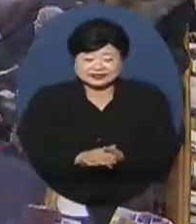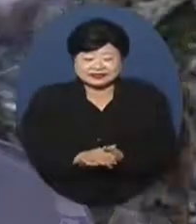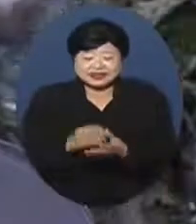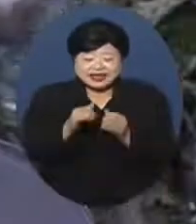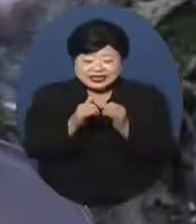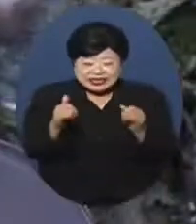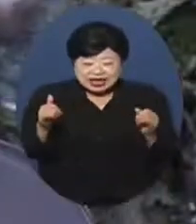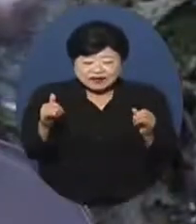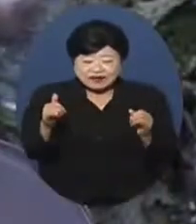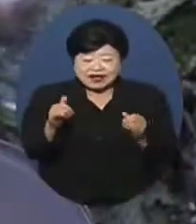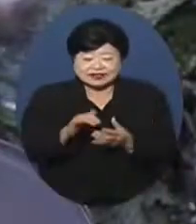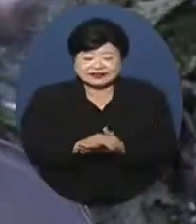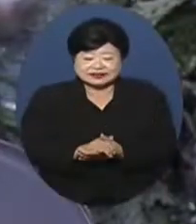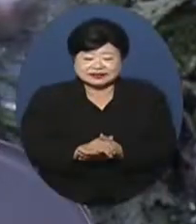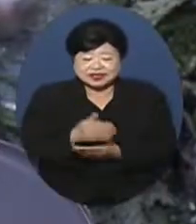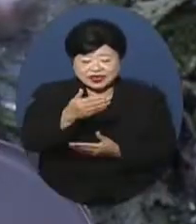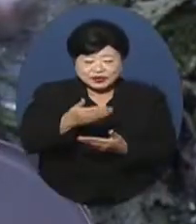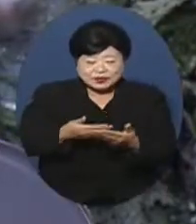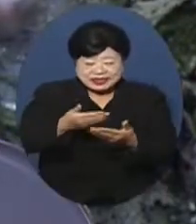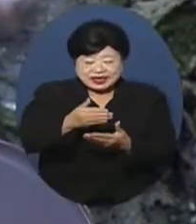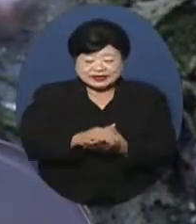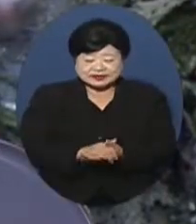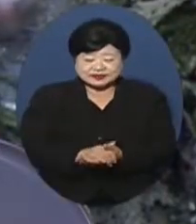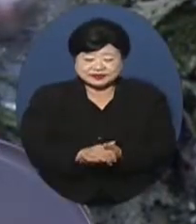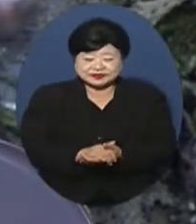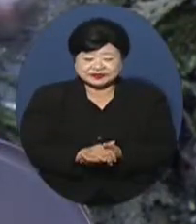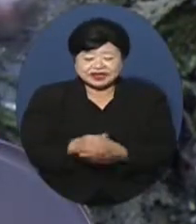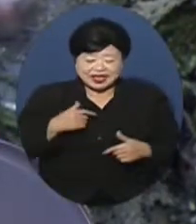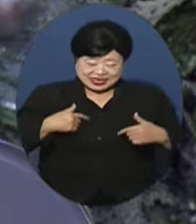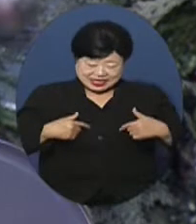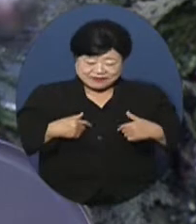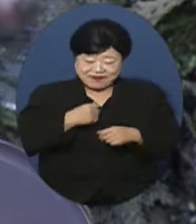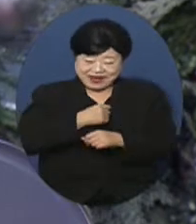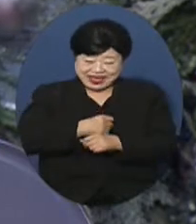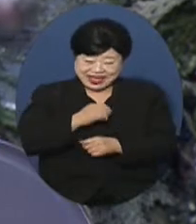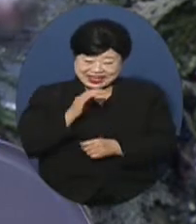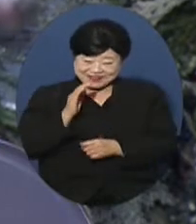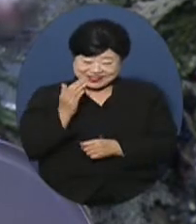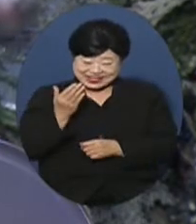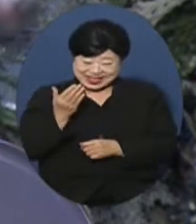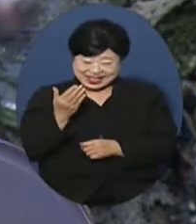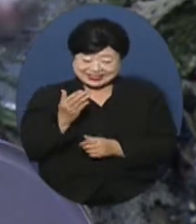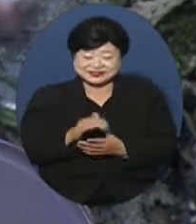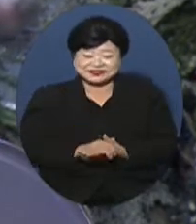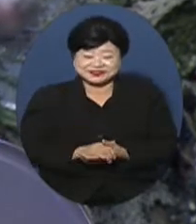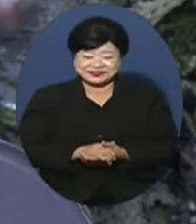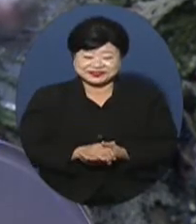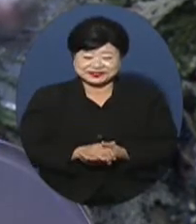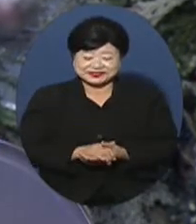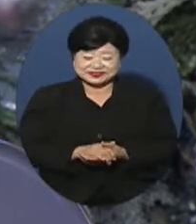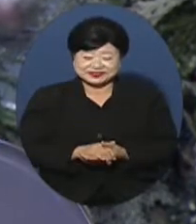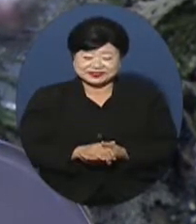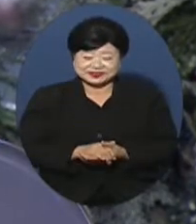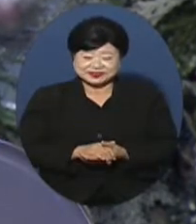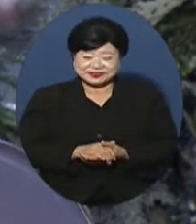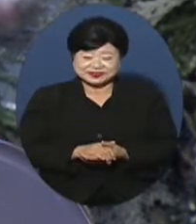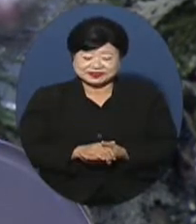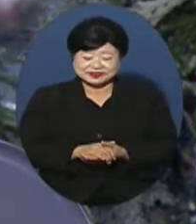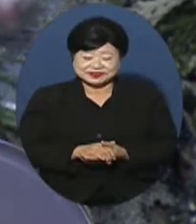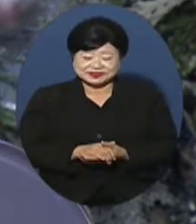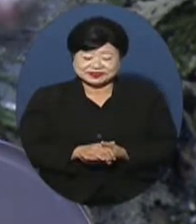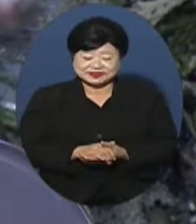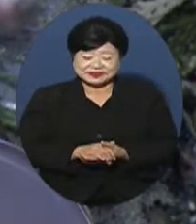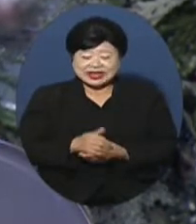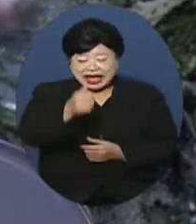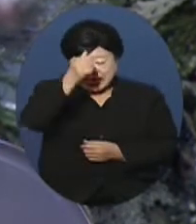인간이 거야 효재 하겐 기뻐하 의 아시죠 펴는데